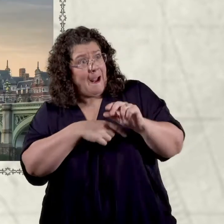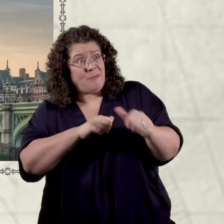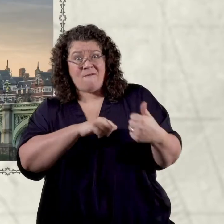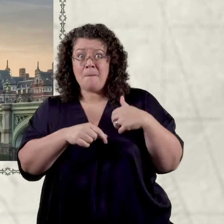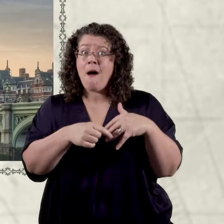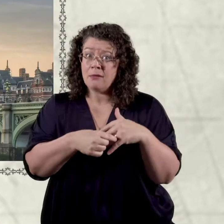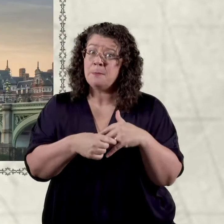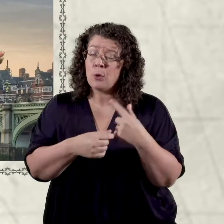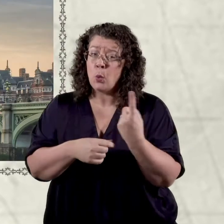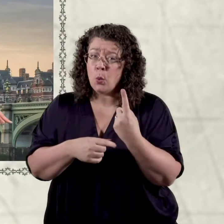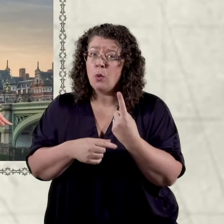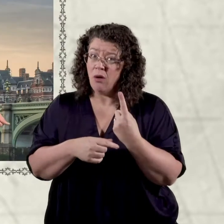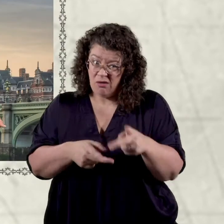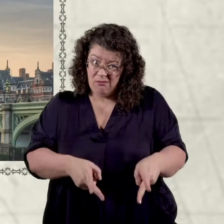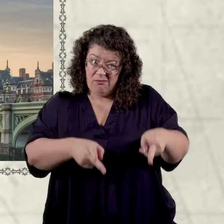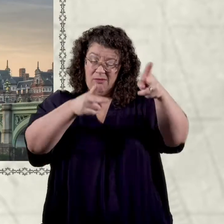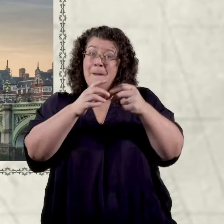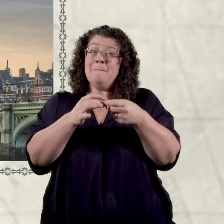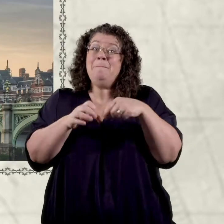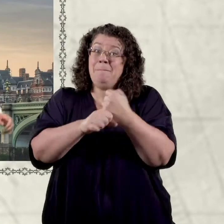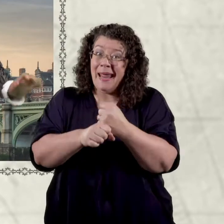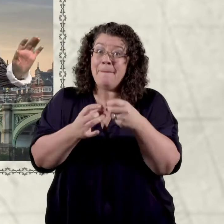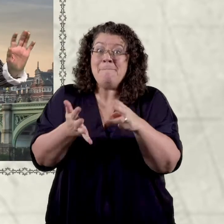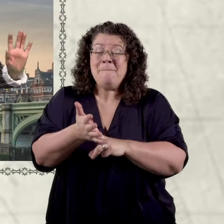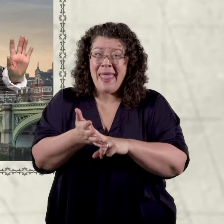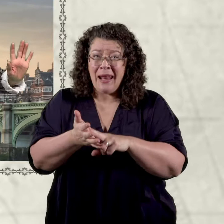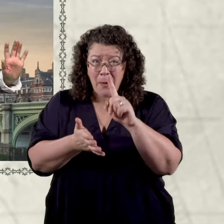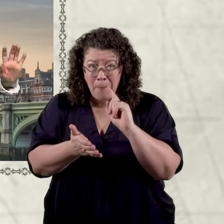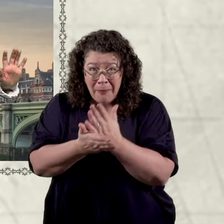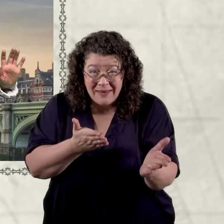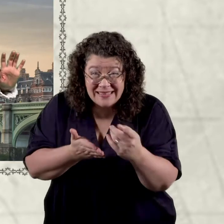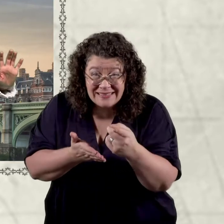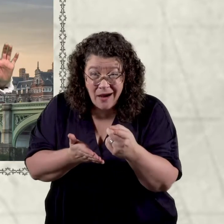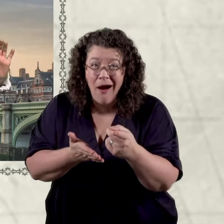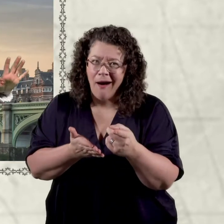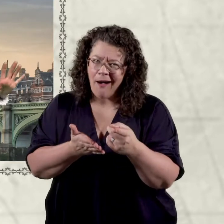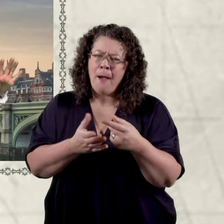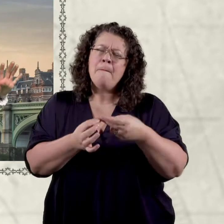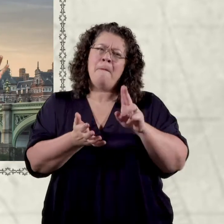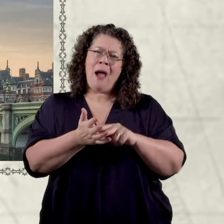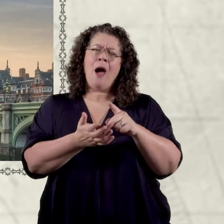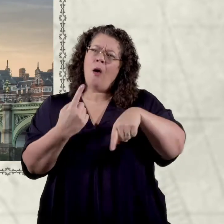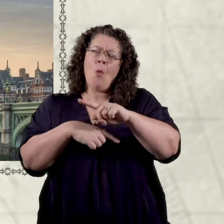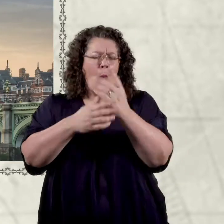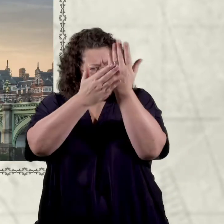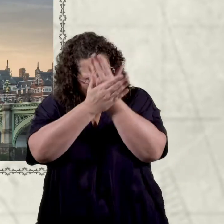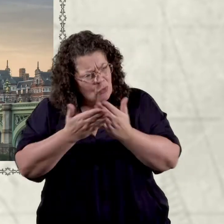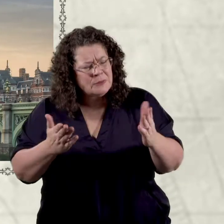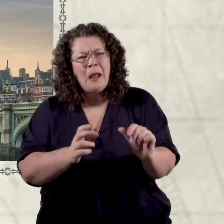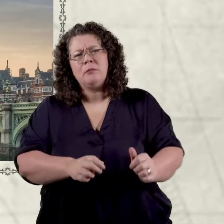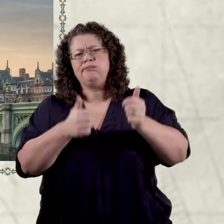y Big Ben. Allwch chi gredu'r peth. Roedd Ben yn politician uchel ei barch yn